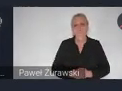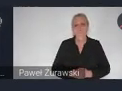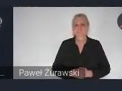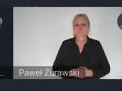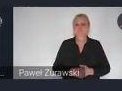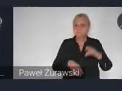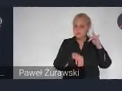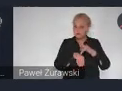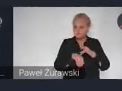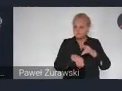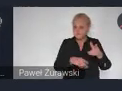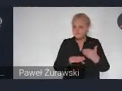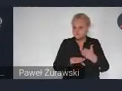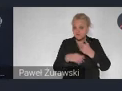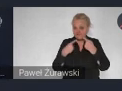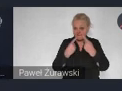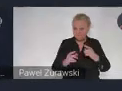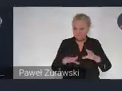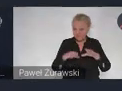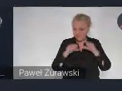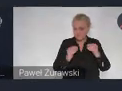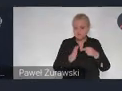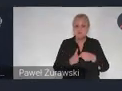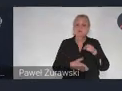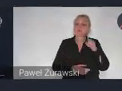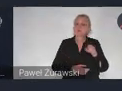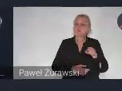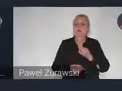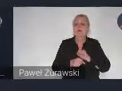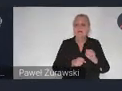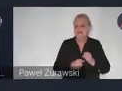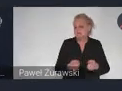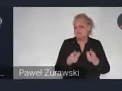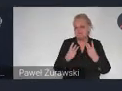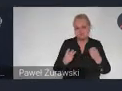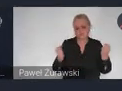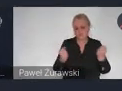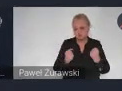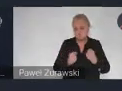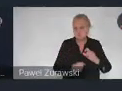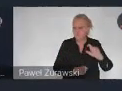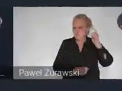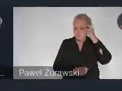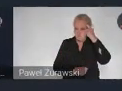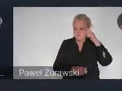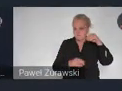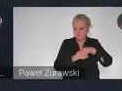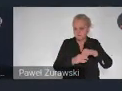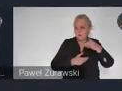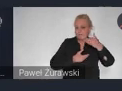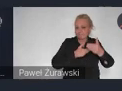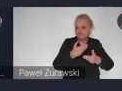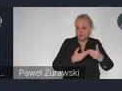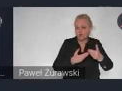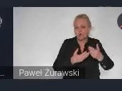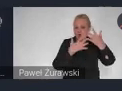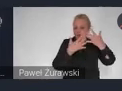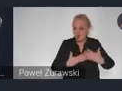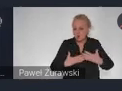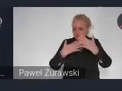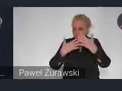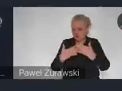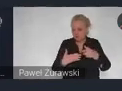rezultaty Jak wspomniałam na początku Są bardzo istotne i są Właściwie kluczowe w procesie rozliczania